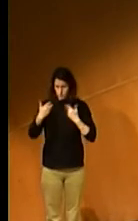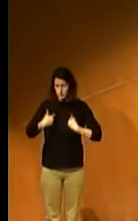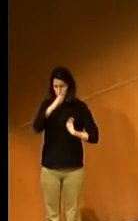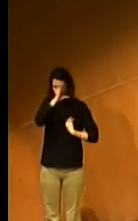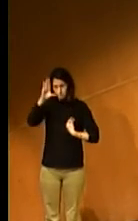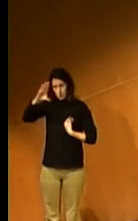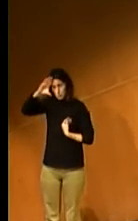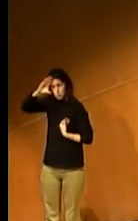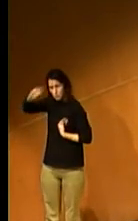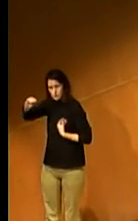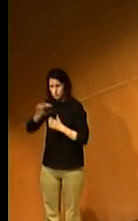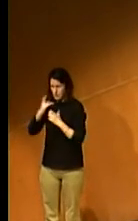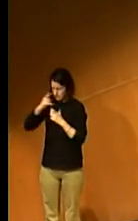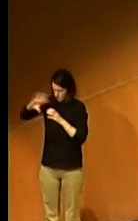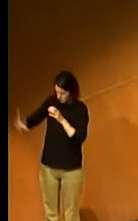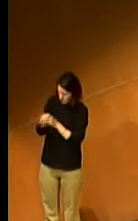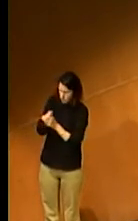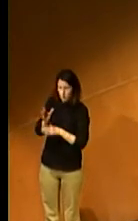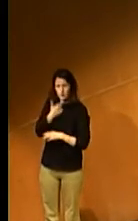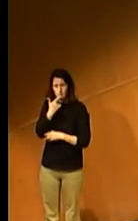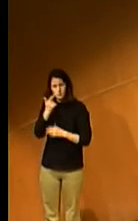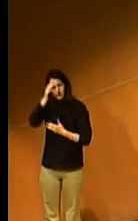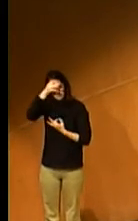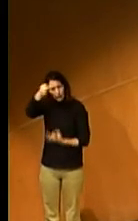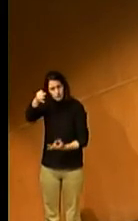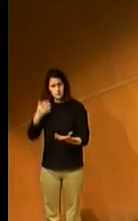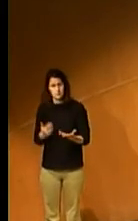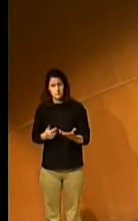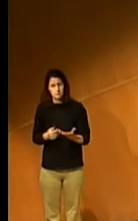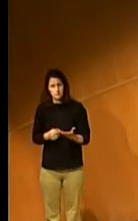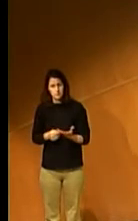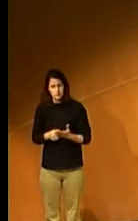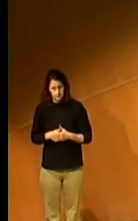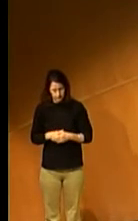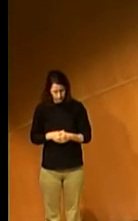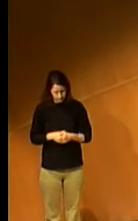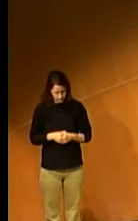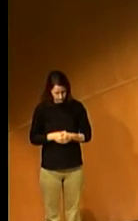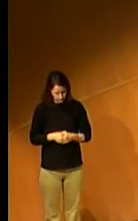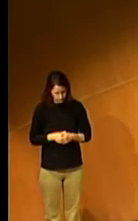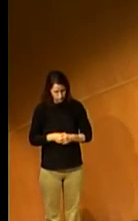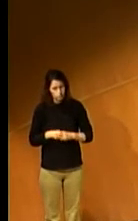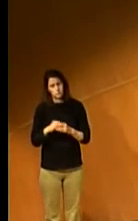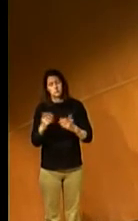plus largement dans notre vie quotidienne de citoyen.